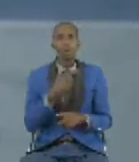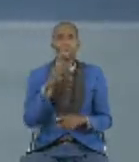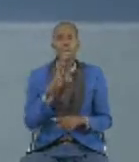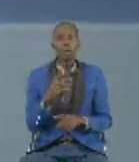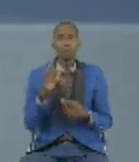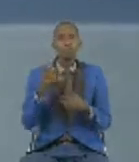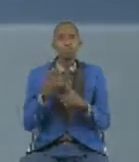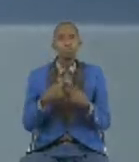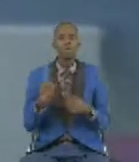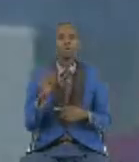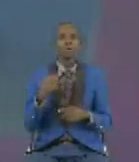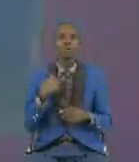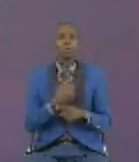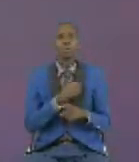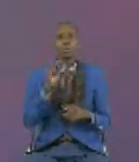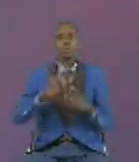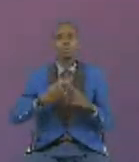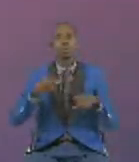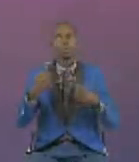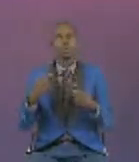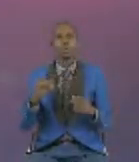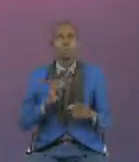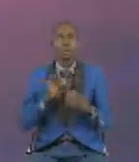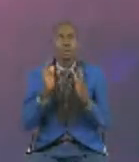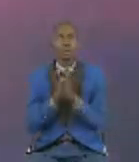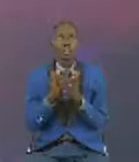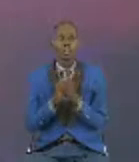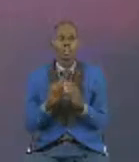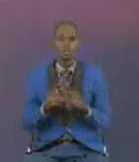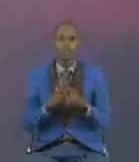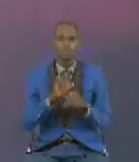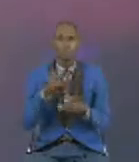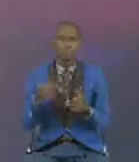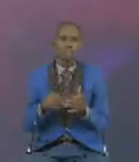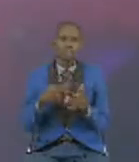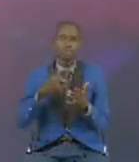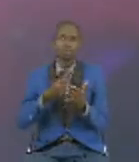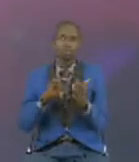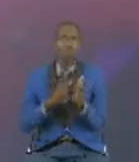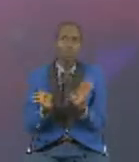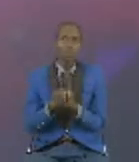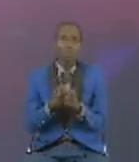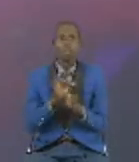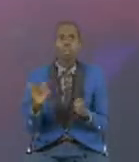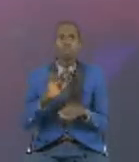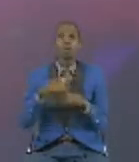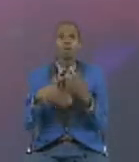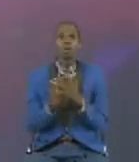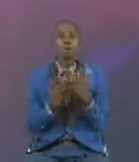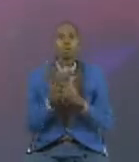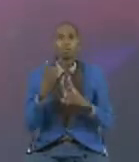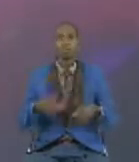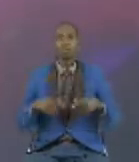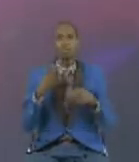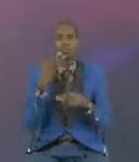amener là où nous devons être. Et je prie qu'au cours de cette conférence et après cette conférence et tout au long de ta vie